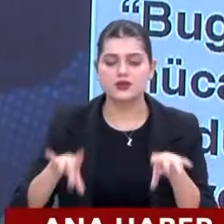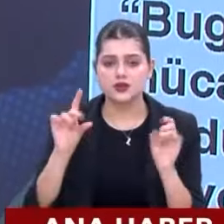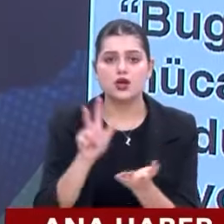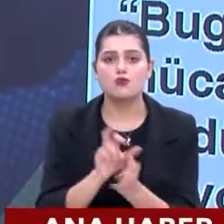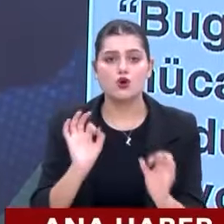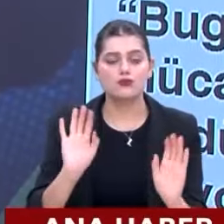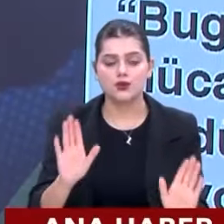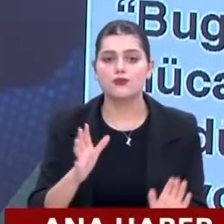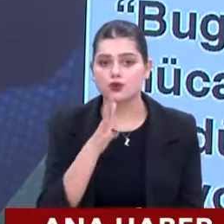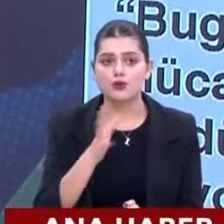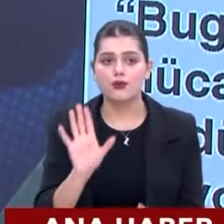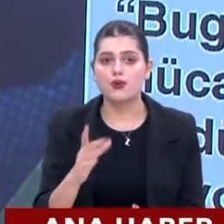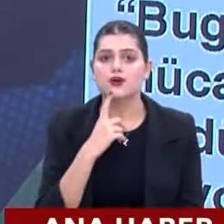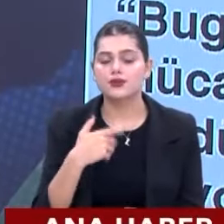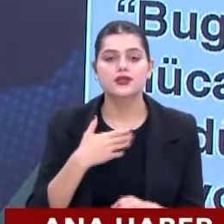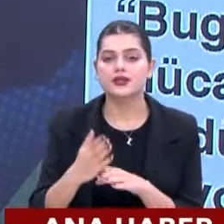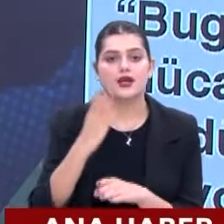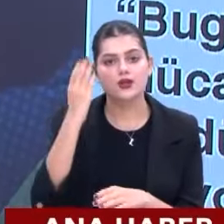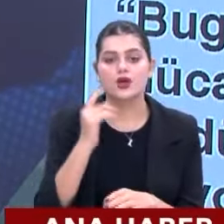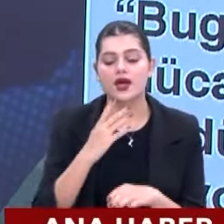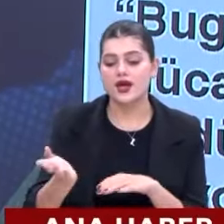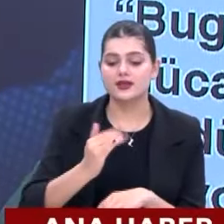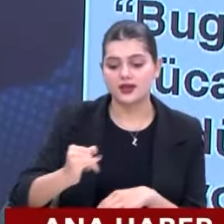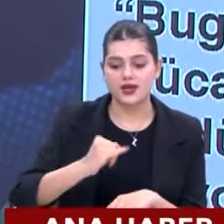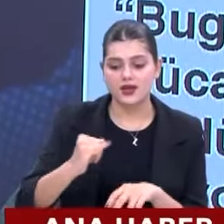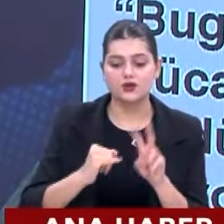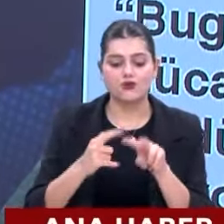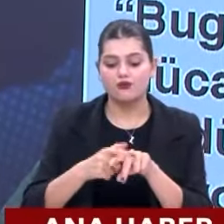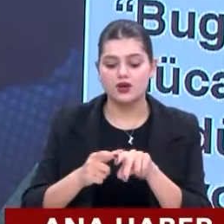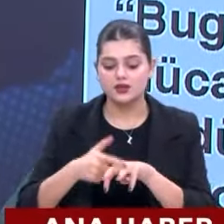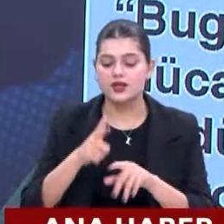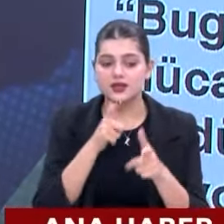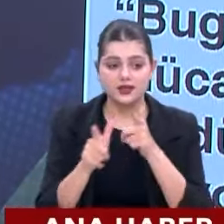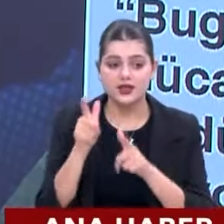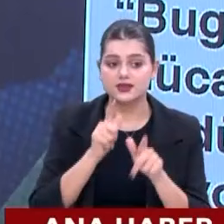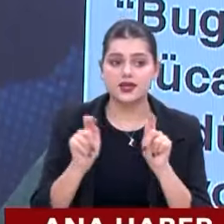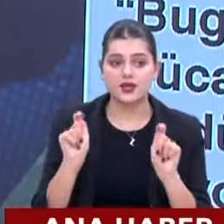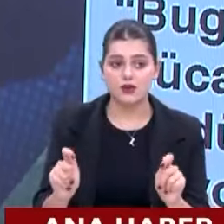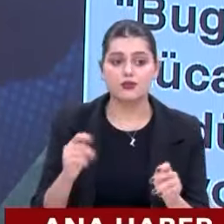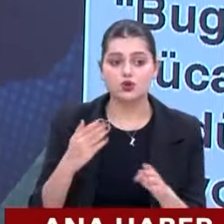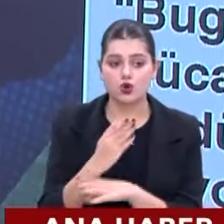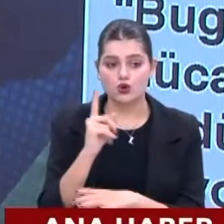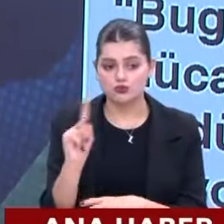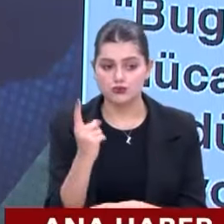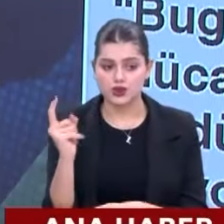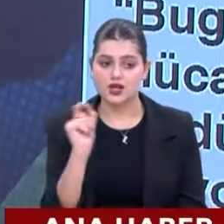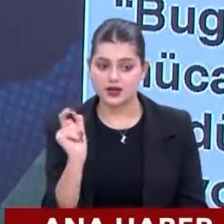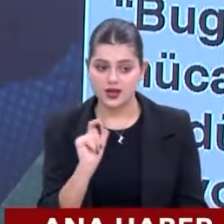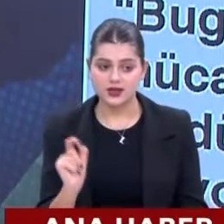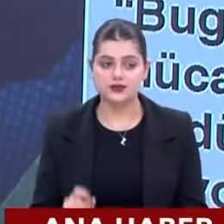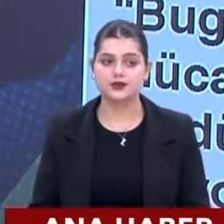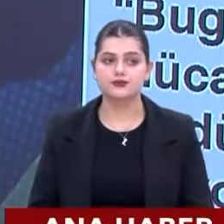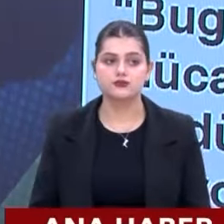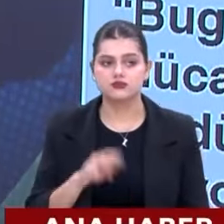ama bizdeki ne anlama geliyor yazayım. En yakın vadeye itiraz eden az olsun mantıklı bir şeyler yaz. Biraz ileri